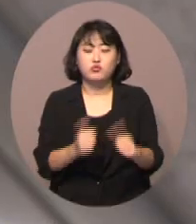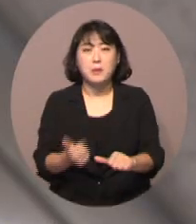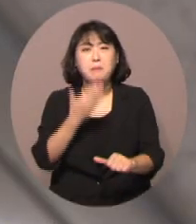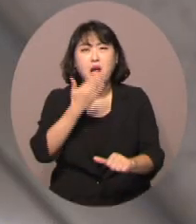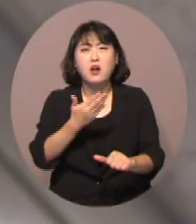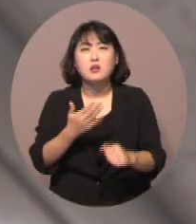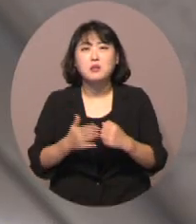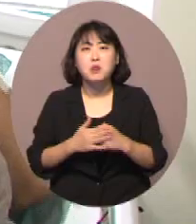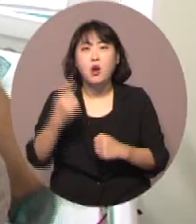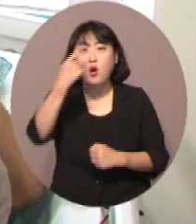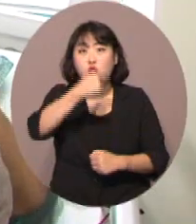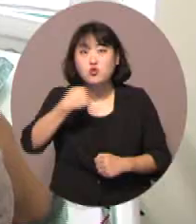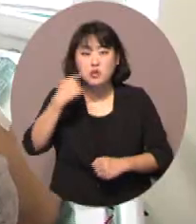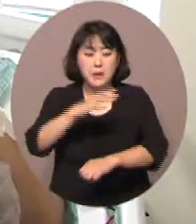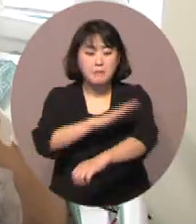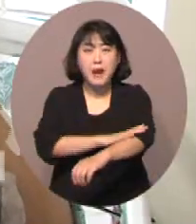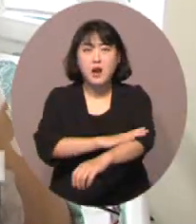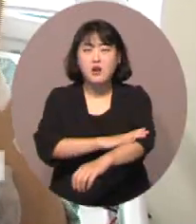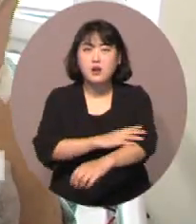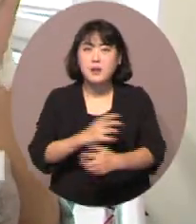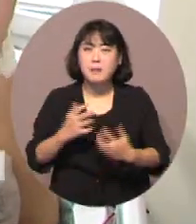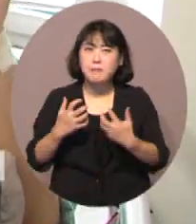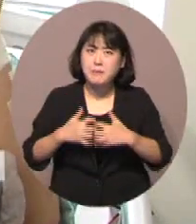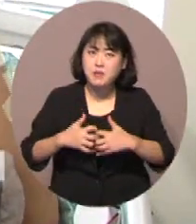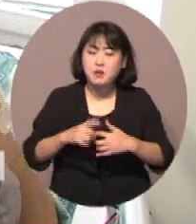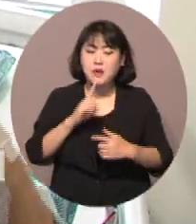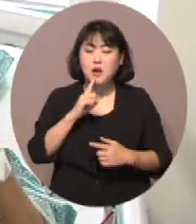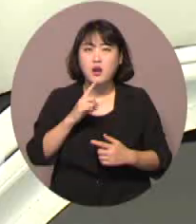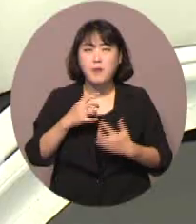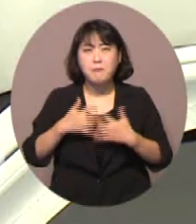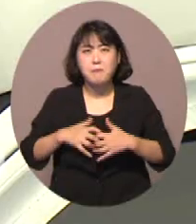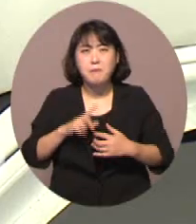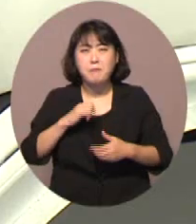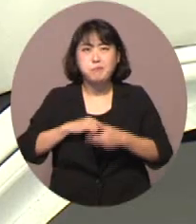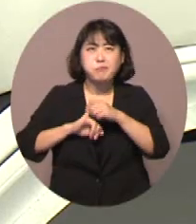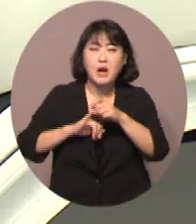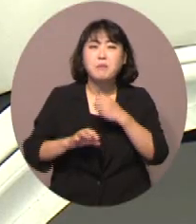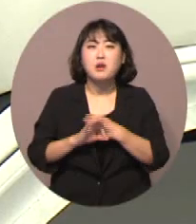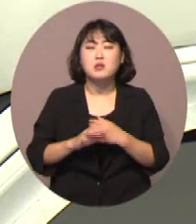있어 얼굴이나 팔다리에 마비가 오거나 말이 어눌해질 경우